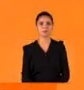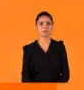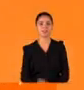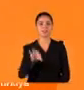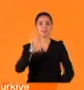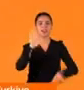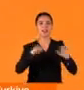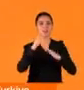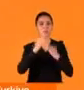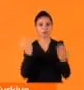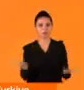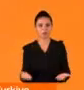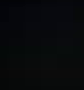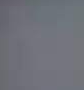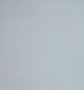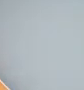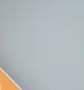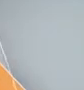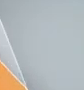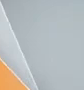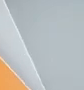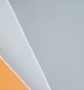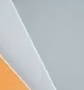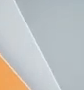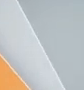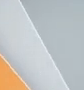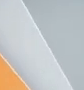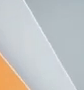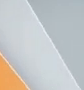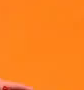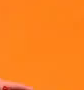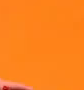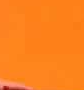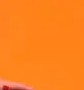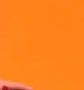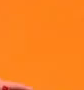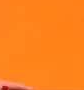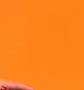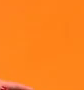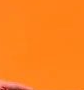Reklam arasına gidiyoruz.